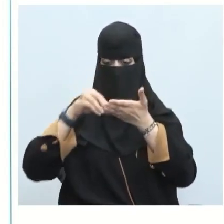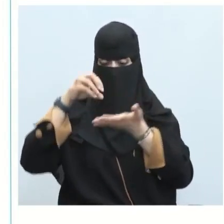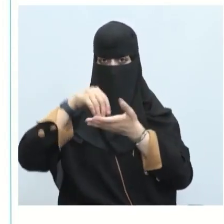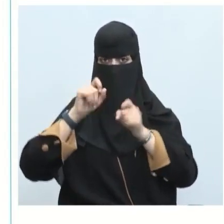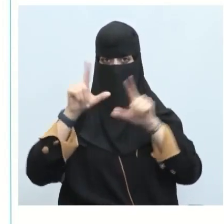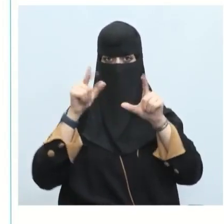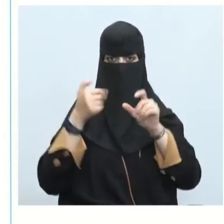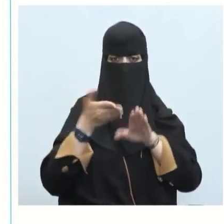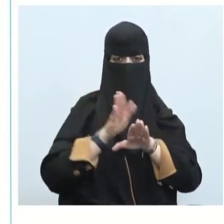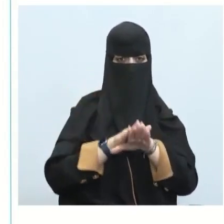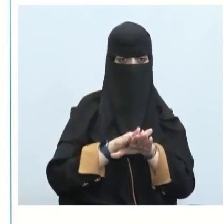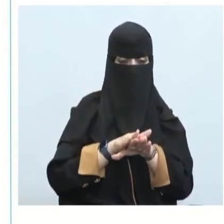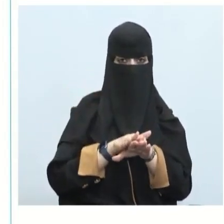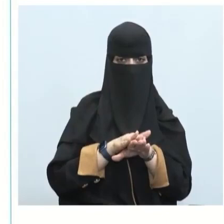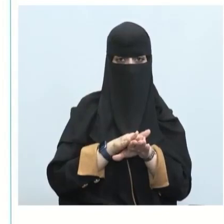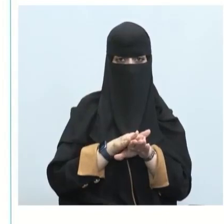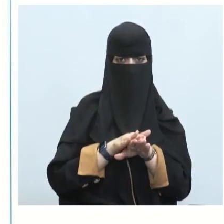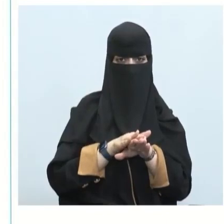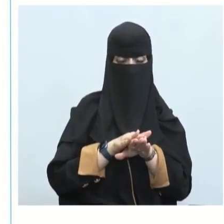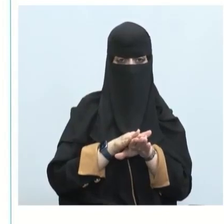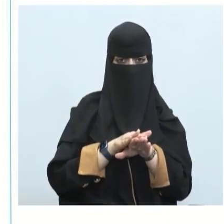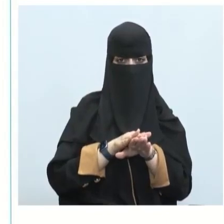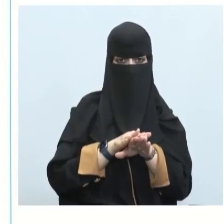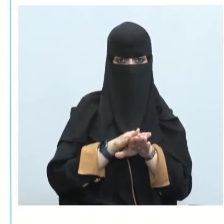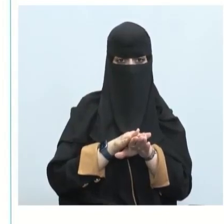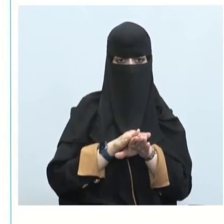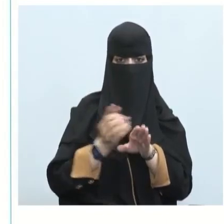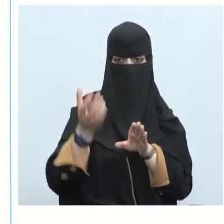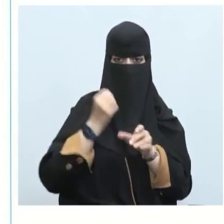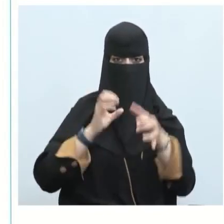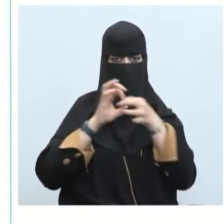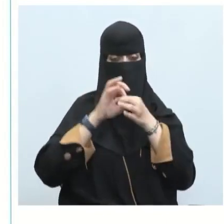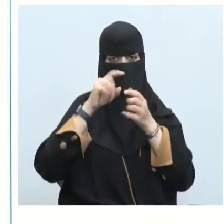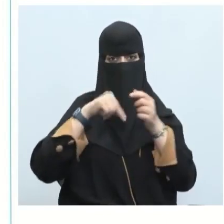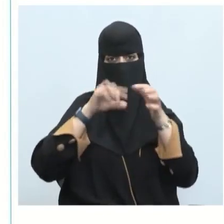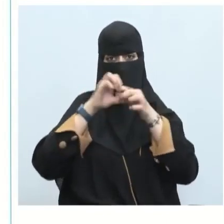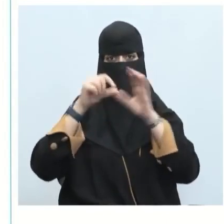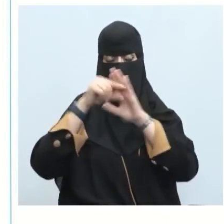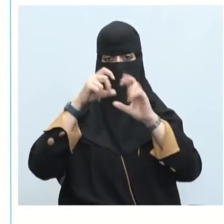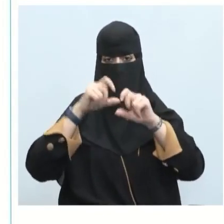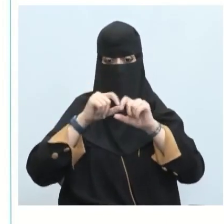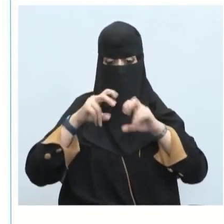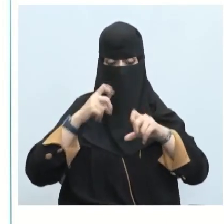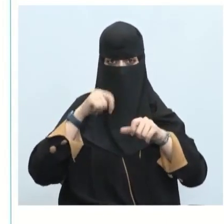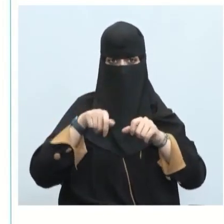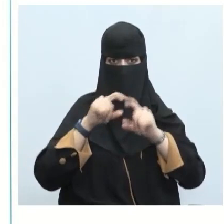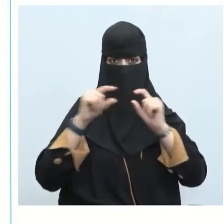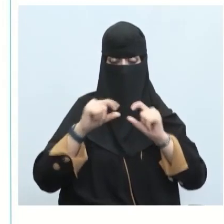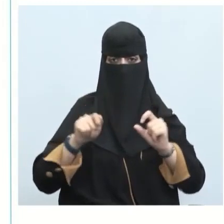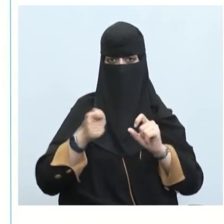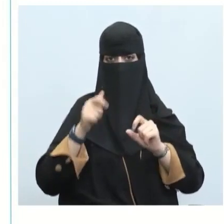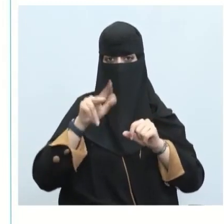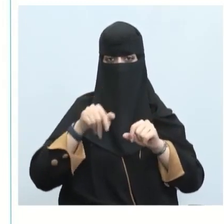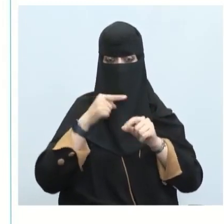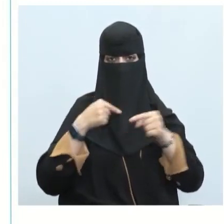للحصول على للحصول على نتائج مرتبطه بمواضيع البحث او الكلمات المفتاحيه التي